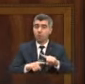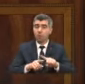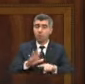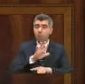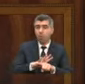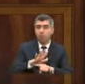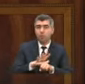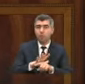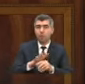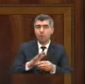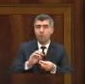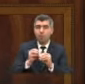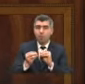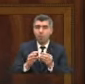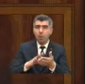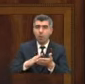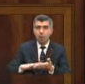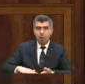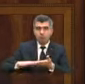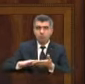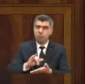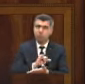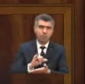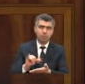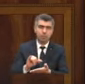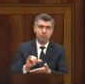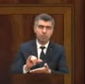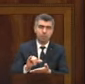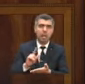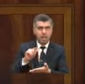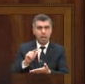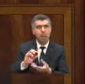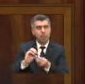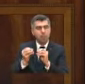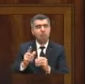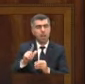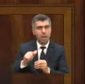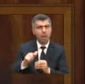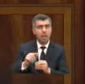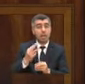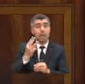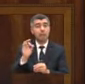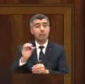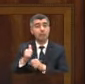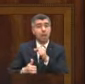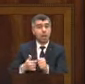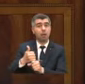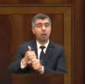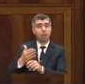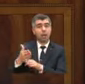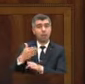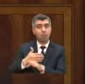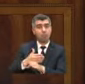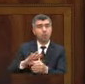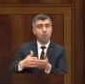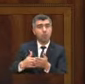الاختلالات عالجناها، باقي هناك اختلالات، ولكن ما يمكنش واحد اللي في الحكومة 30 عام قبل حكومة التناوب وإلى اليوم